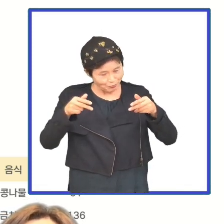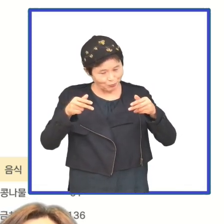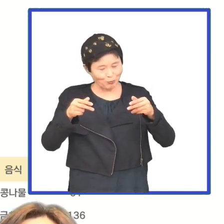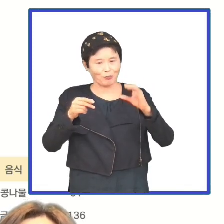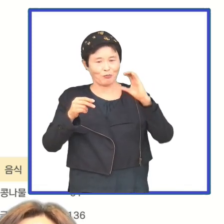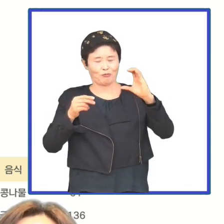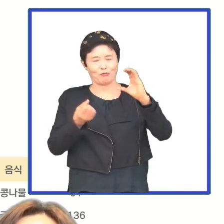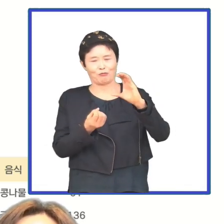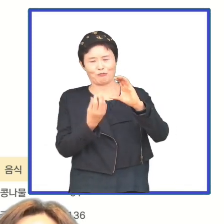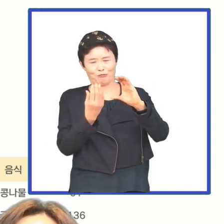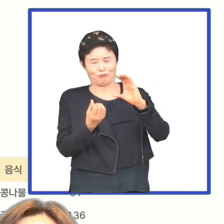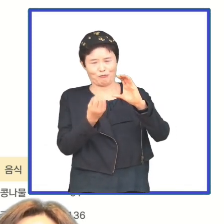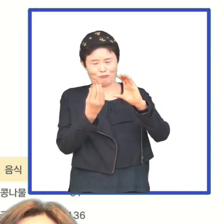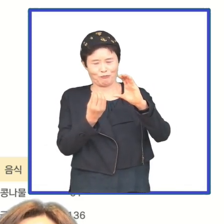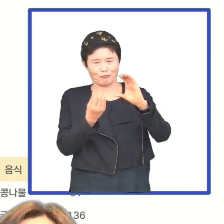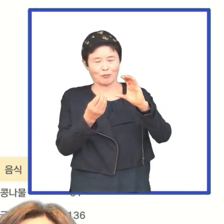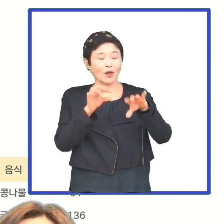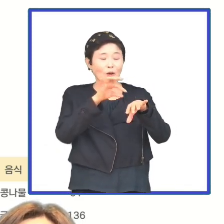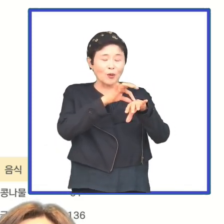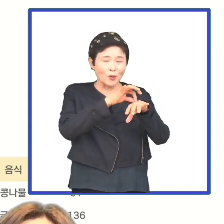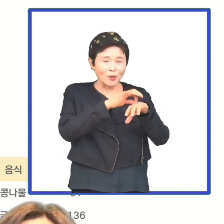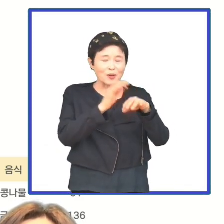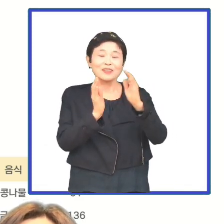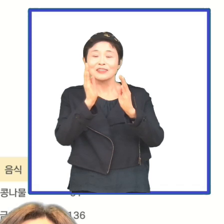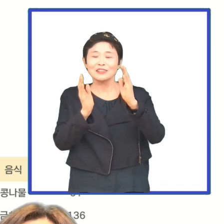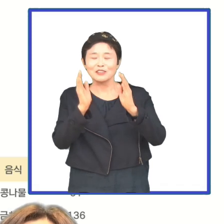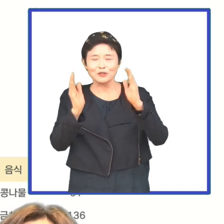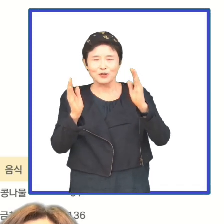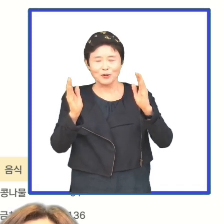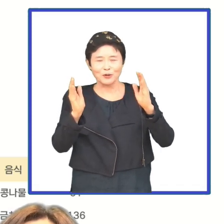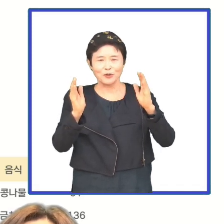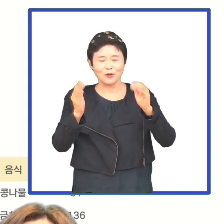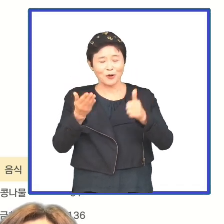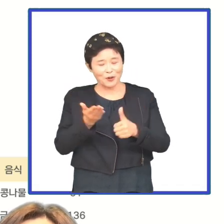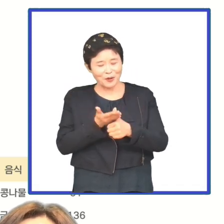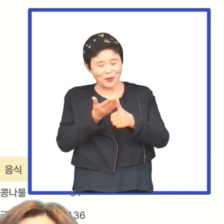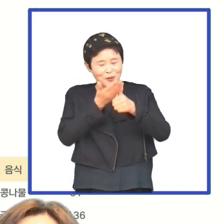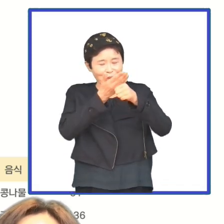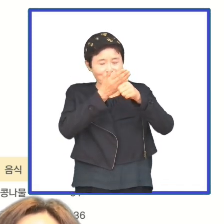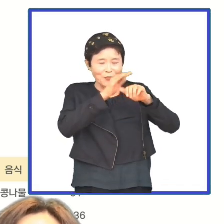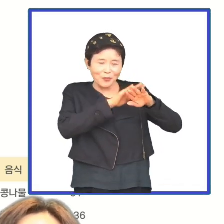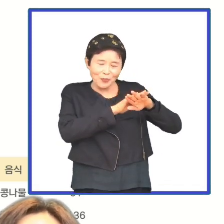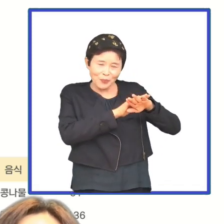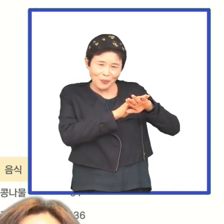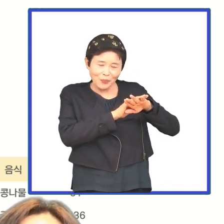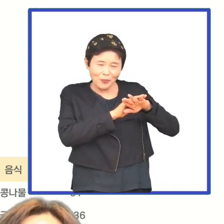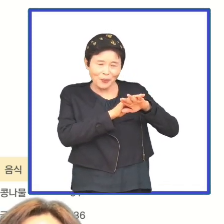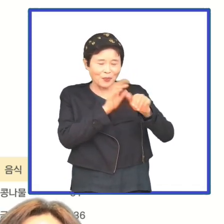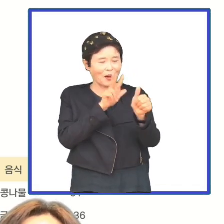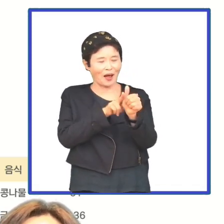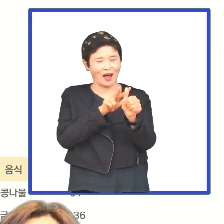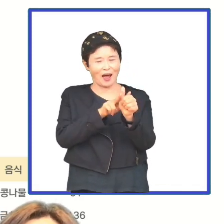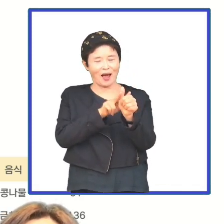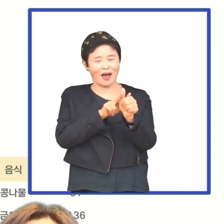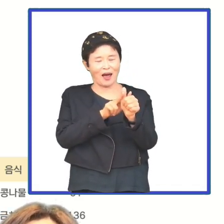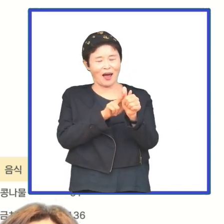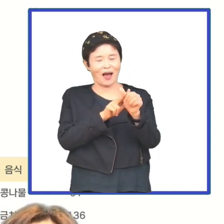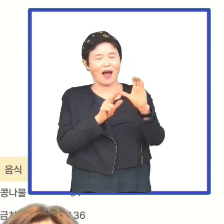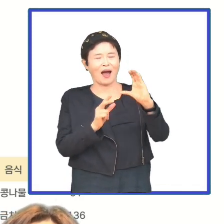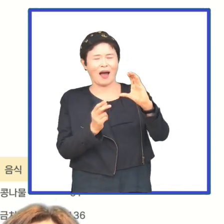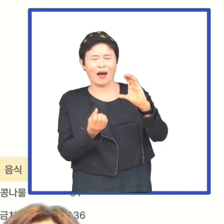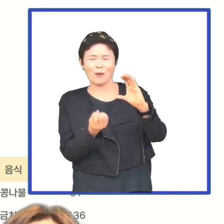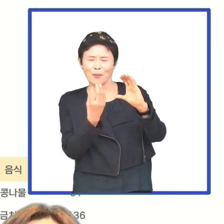고기나 채소들은 기르고 저장해서 마트에 오는데도 많은 탄소가 발생해요. 식재료들이